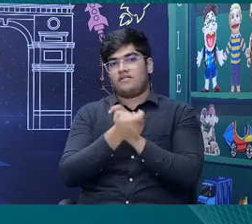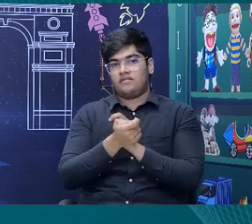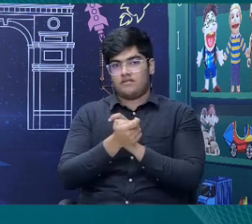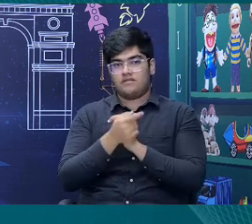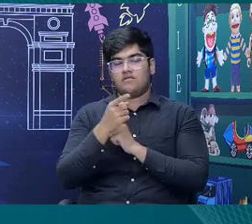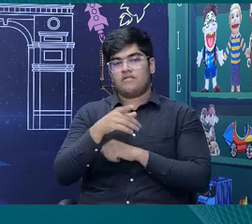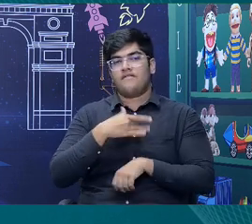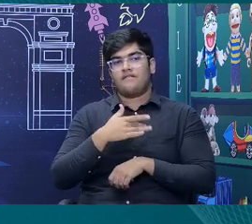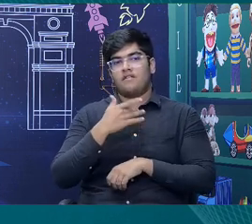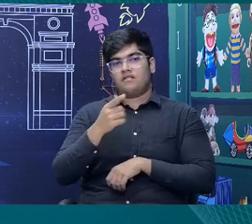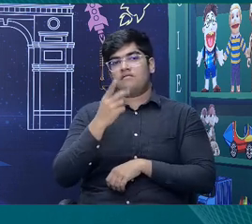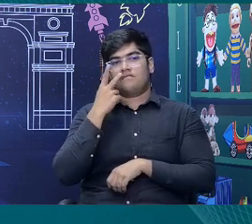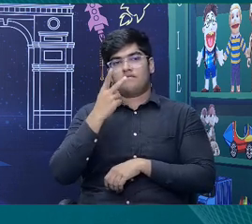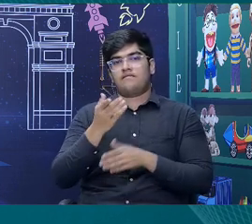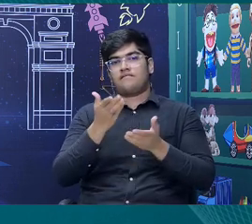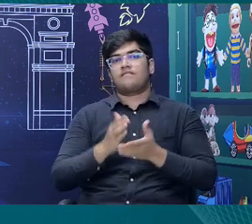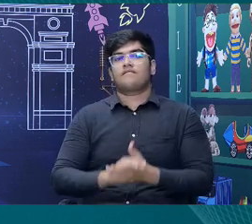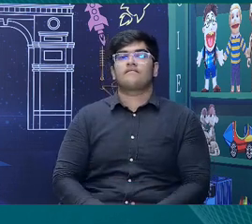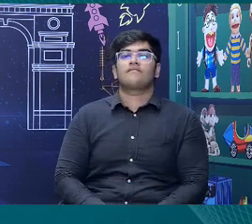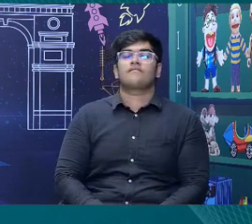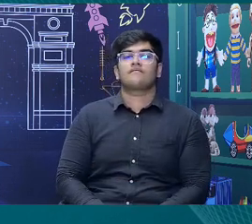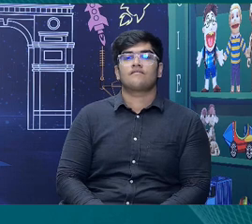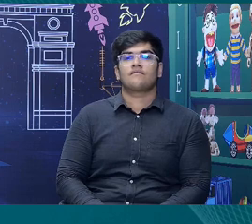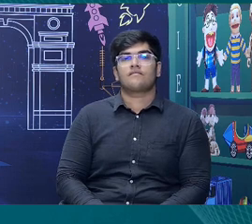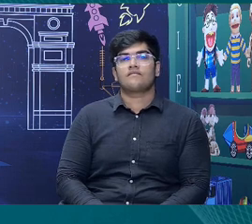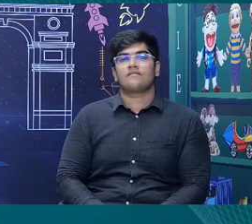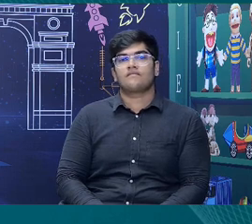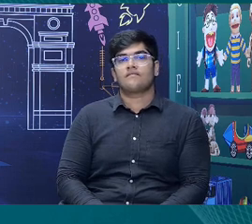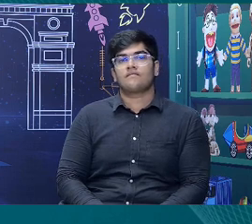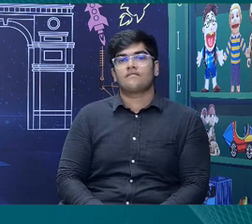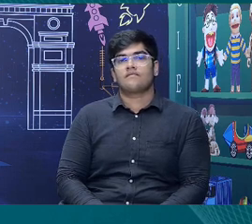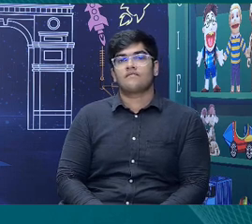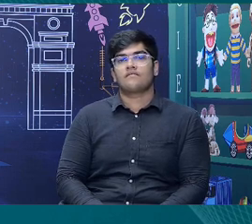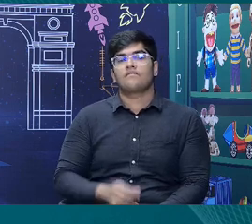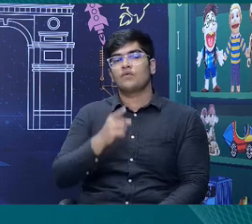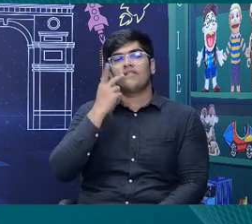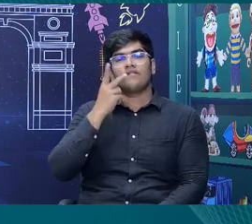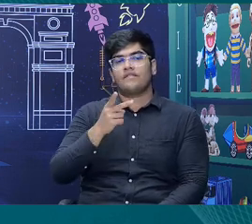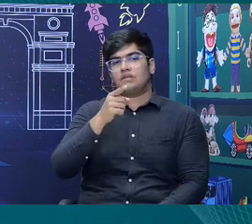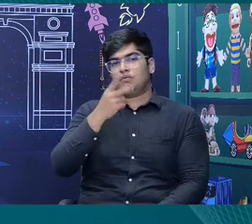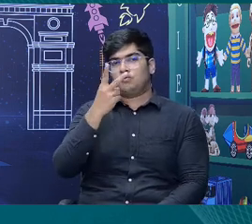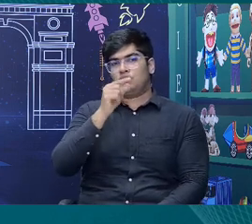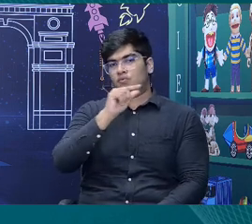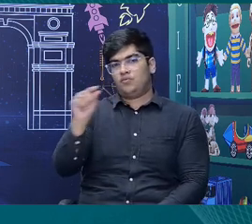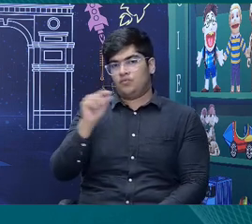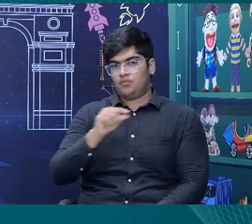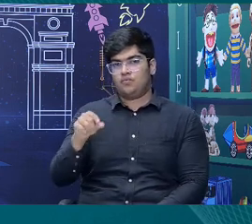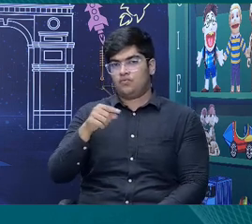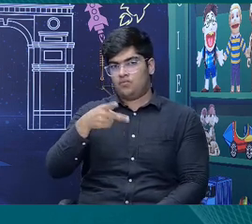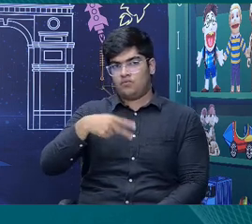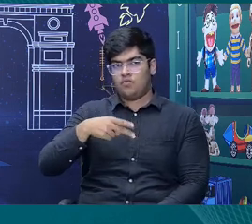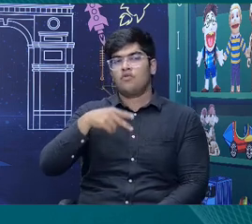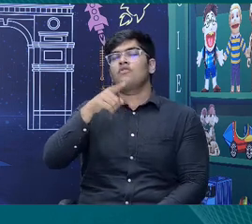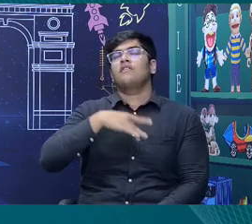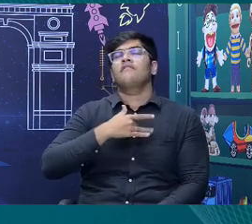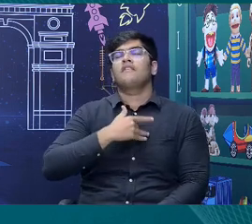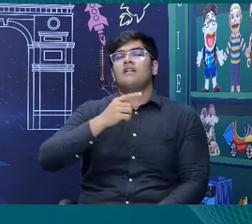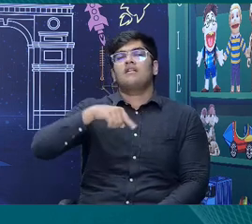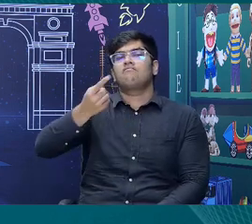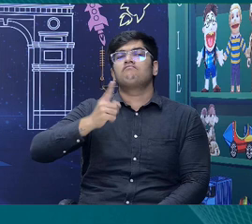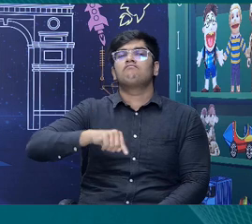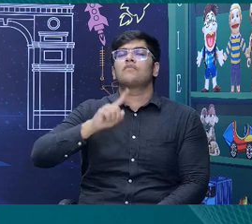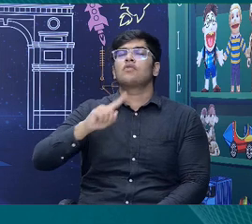आपको उसमें क्या करना होगा ओके मॉडिफाइड होमवर्क में है च्च ऑफ द गिवन स्टेटमेंट्स इज रॉन्ग इनमें से कौन